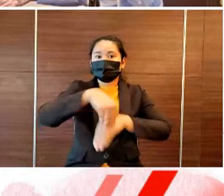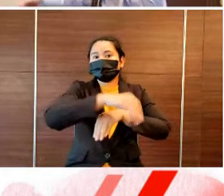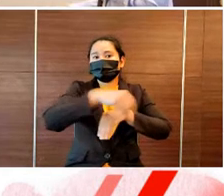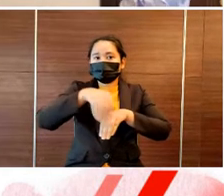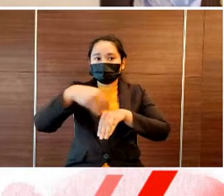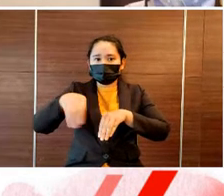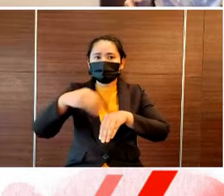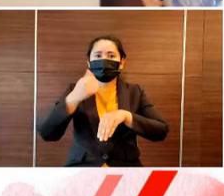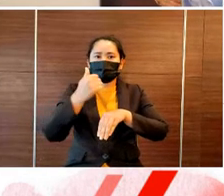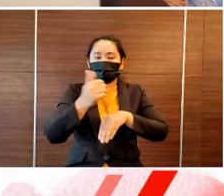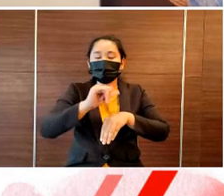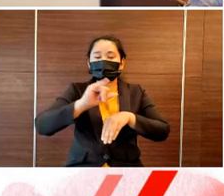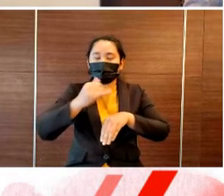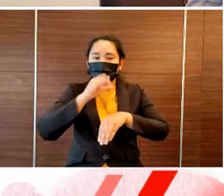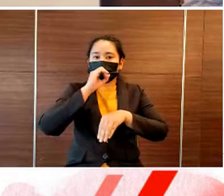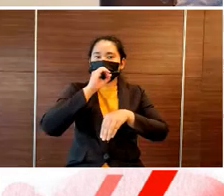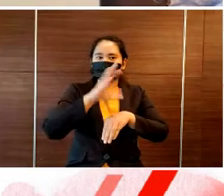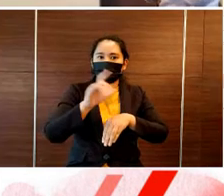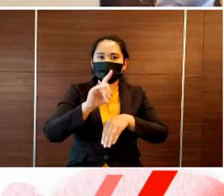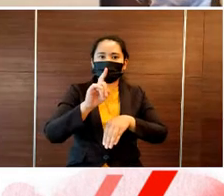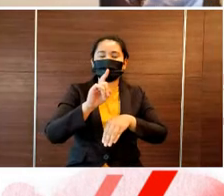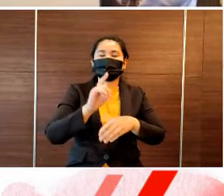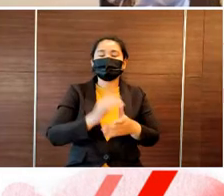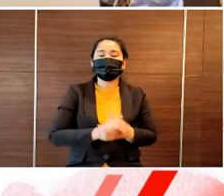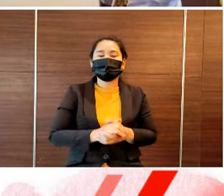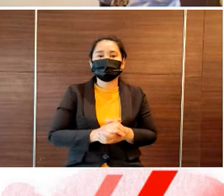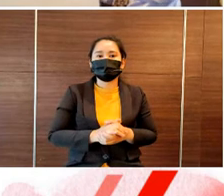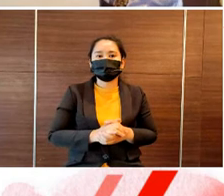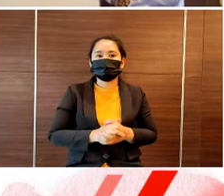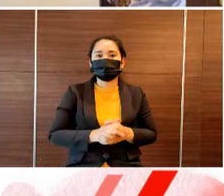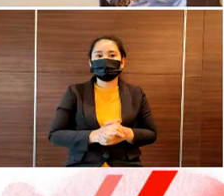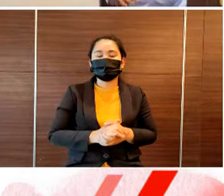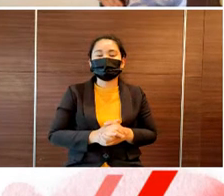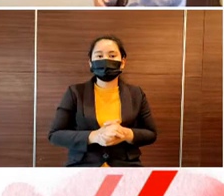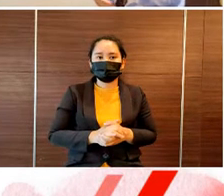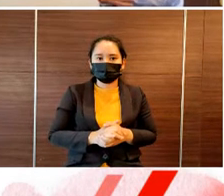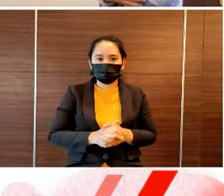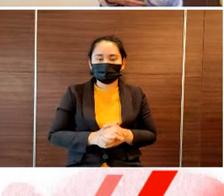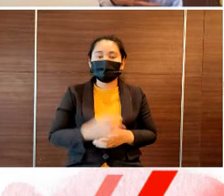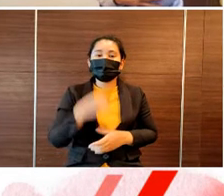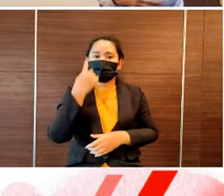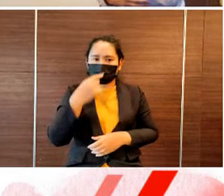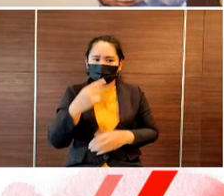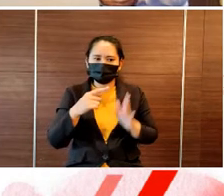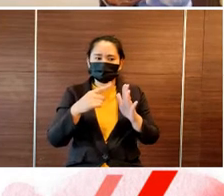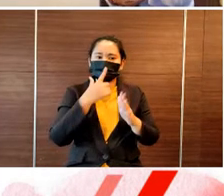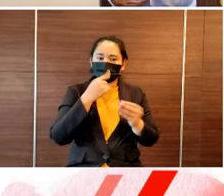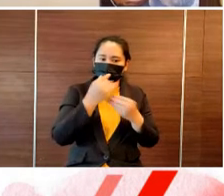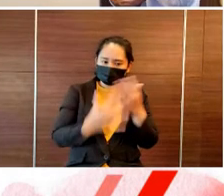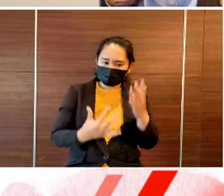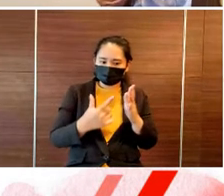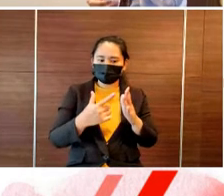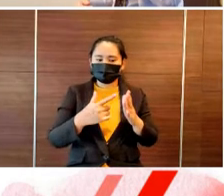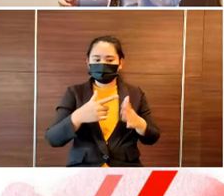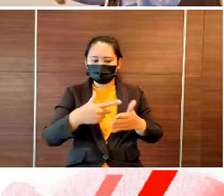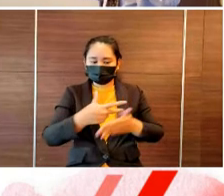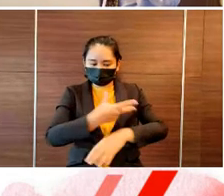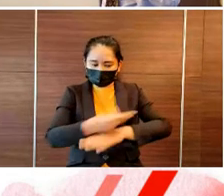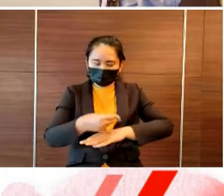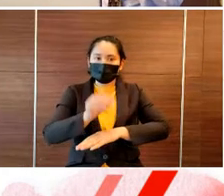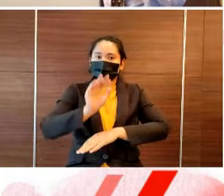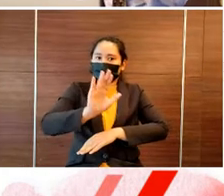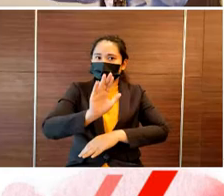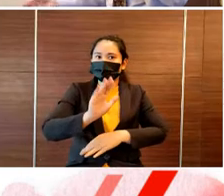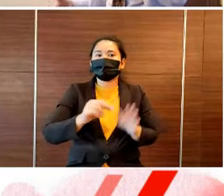การเพราะทุกคนบอกว่านี่territoryของไออาณาเขตอาณาจักรไอนะครับใครจะมาเจาะเลือดไม่ได้หรอกถ้าไม่ใช่เทคนิคการแพทย์นะครับเ